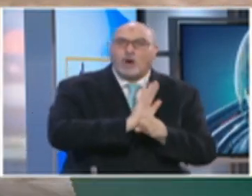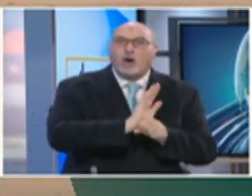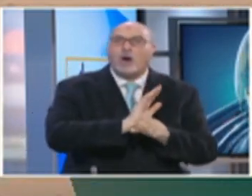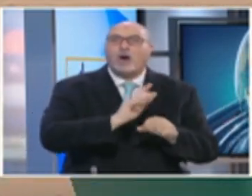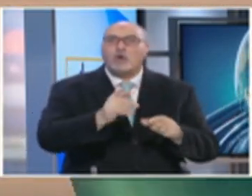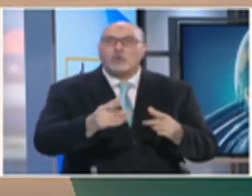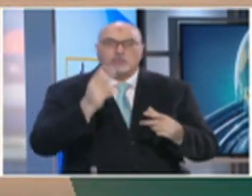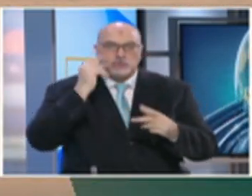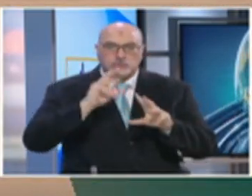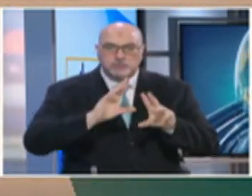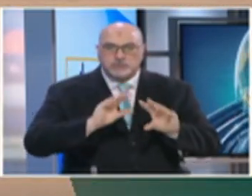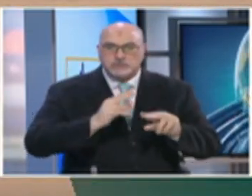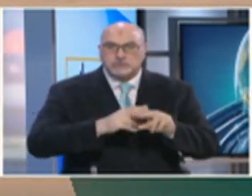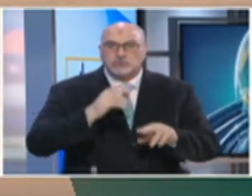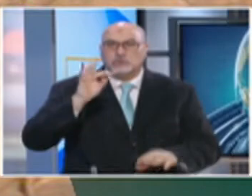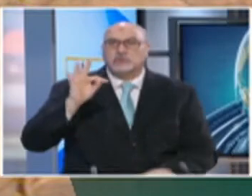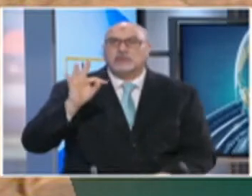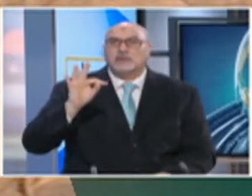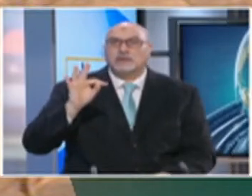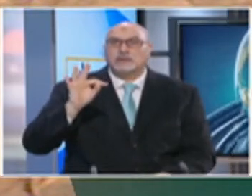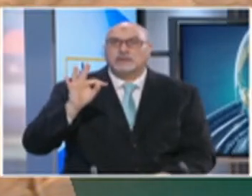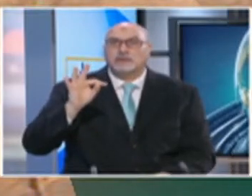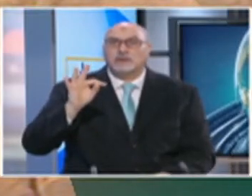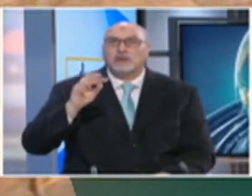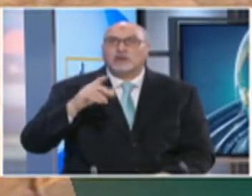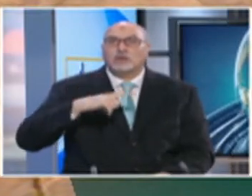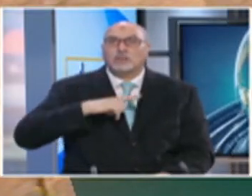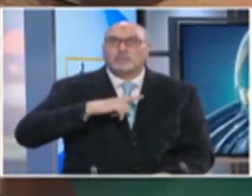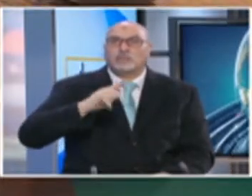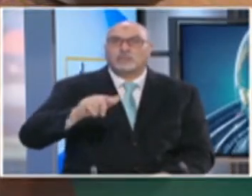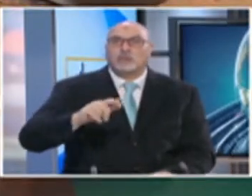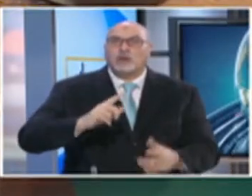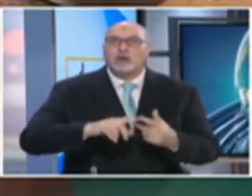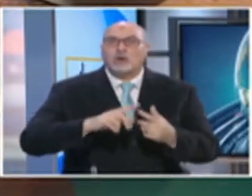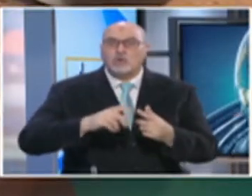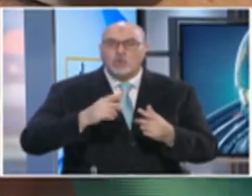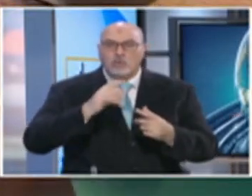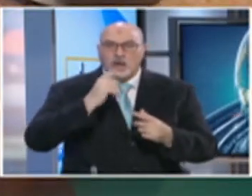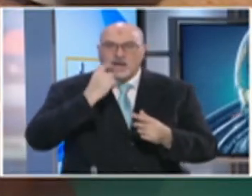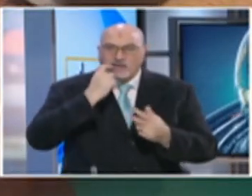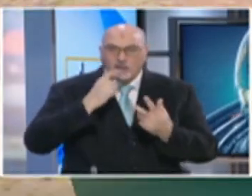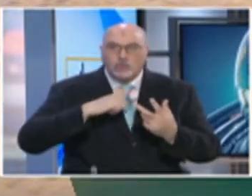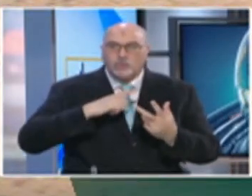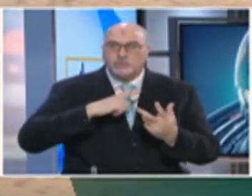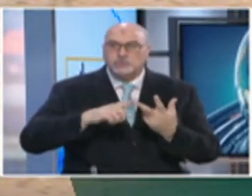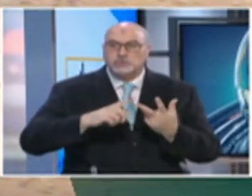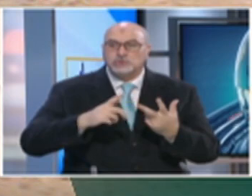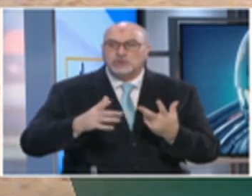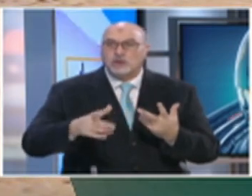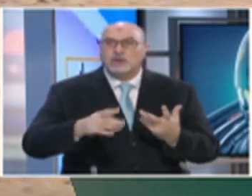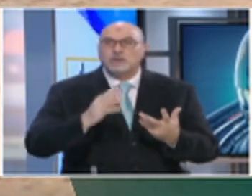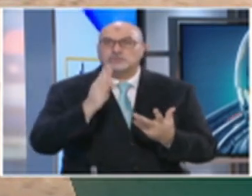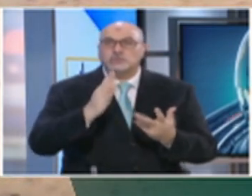والعينة موقع تيهادان الذي يتميز بوجود الكثير من الهياكل العظمية البشرية التي تستدعي